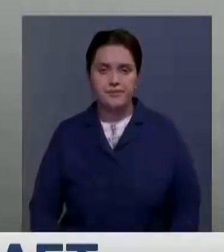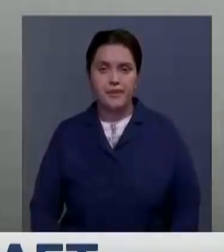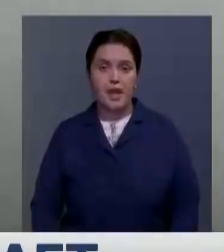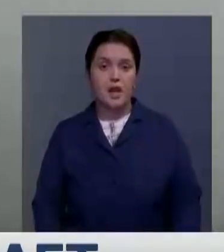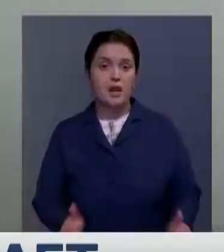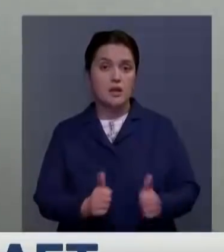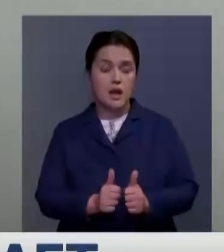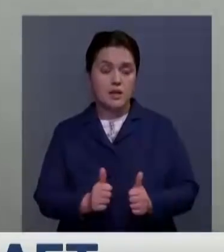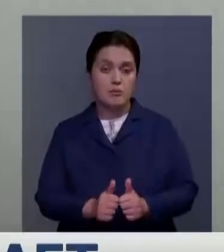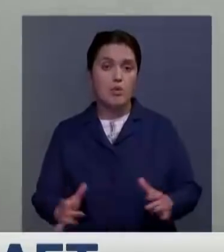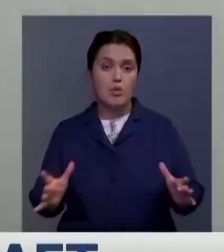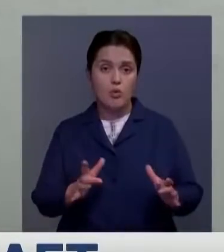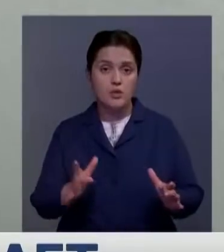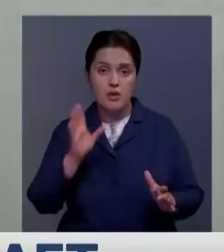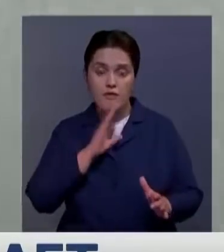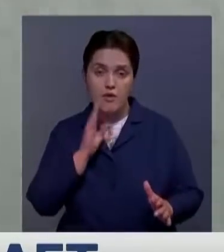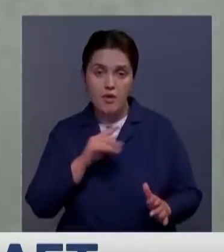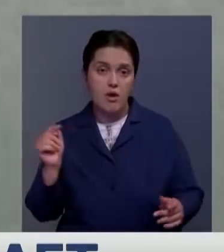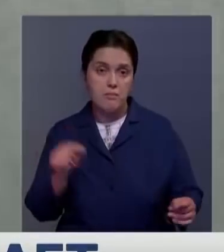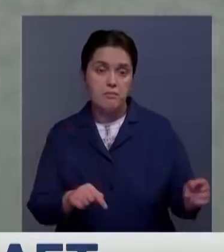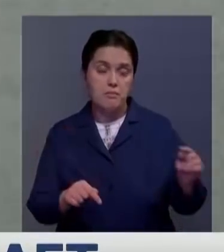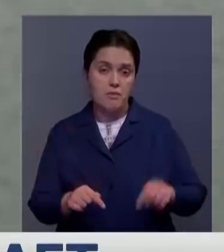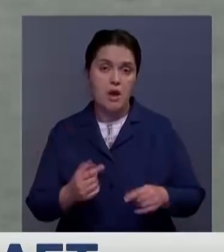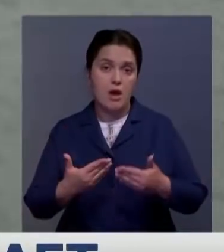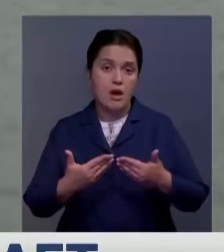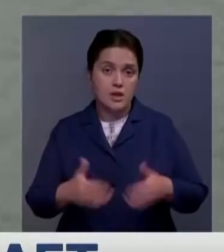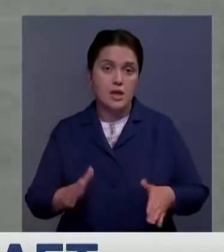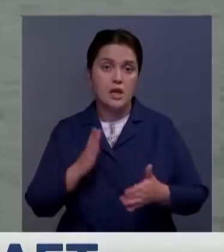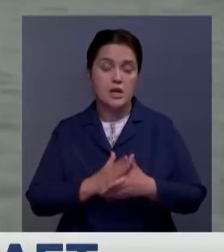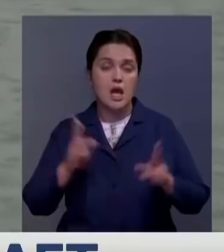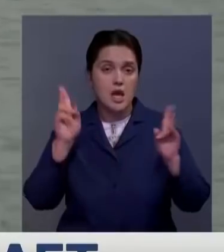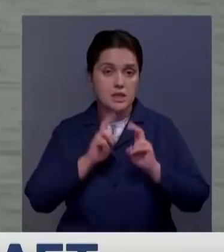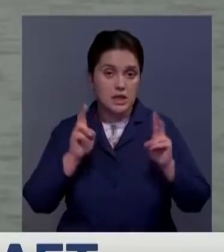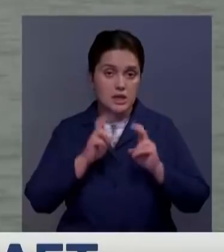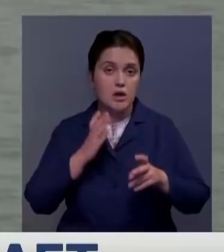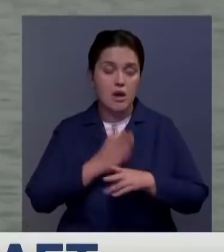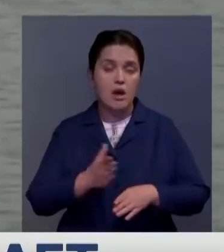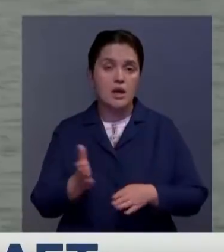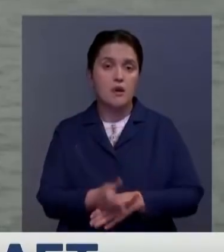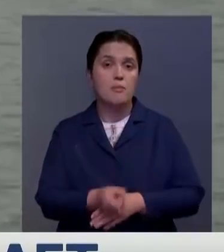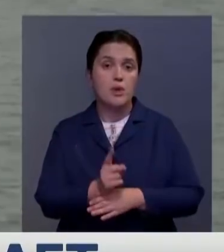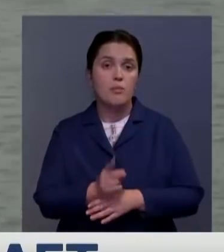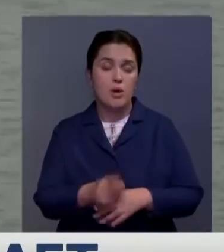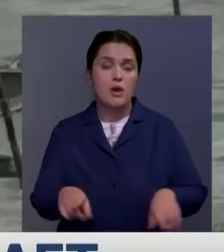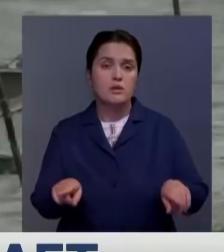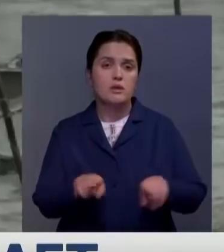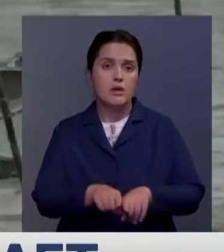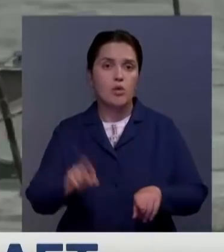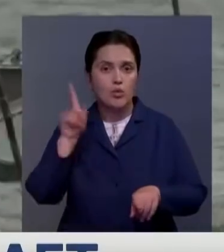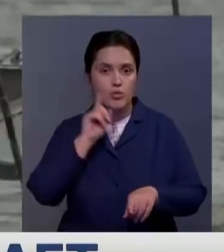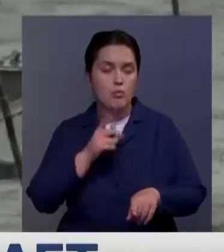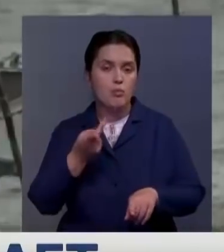озера открылись родники, по которым в водоем вновь приходит пресная вода. Исследуя акваторию, рыболовы поняли, что такая среда оптимальна